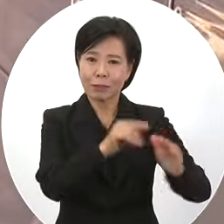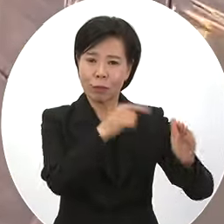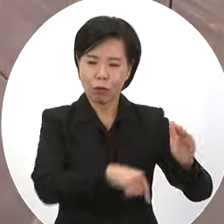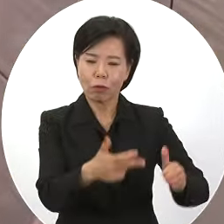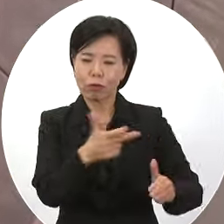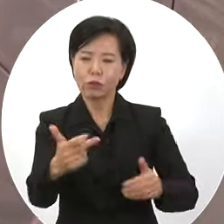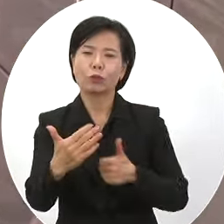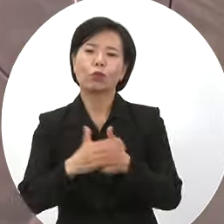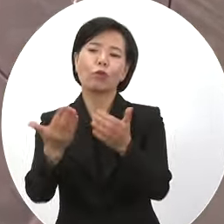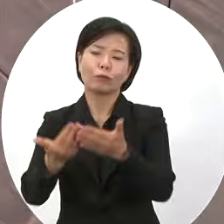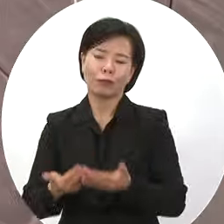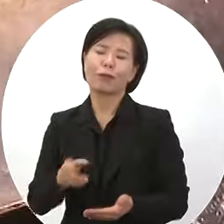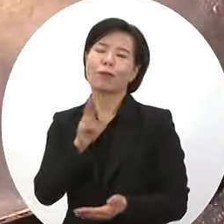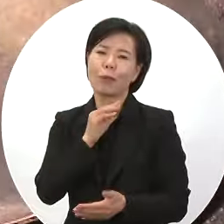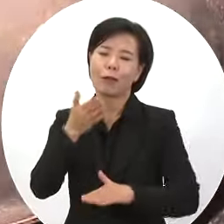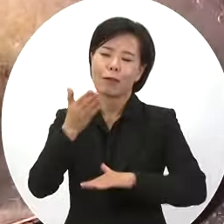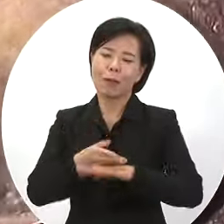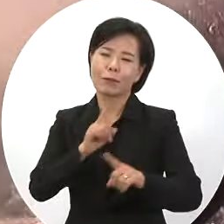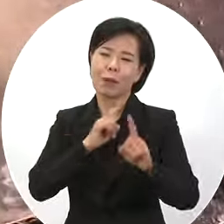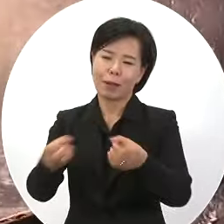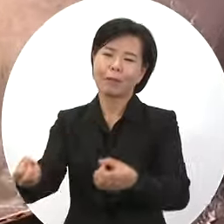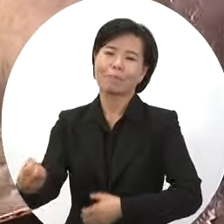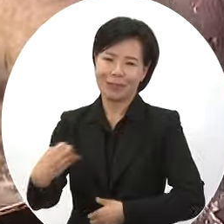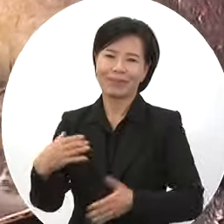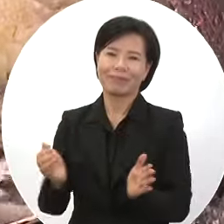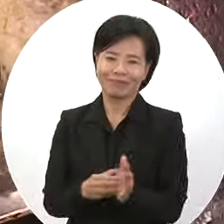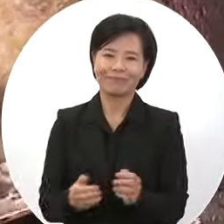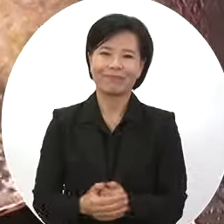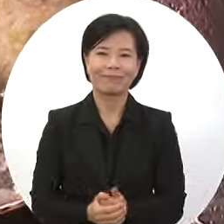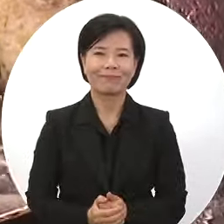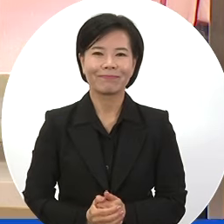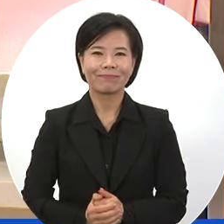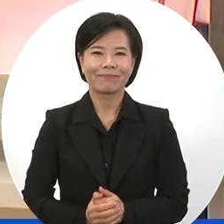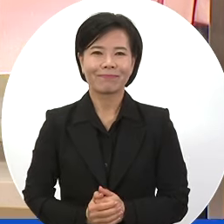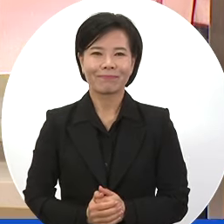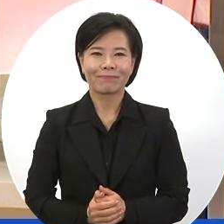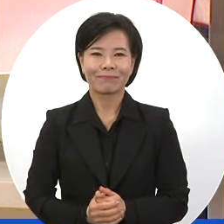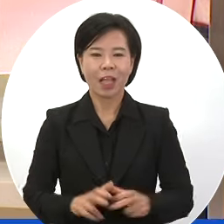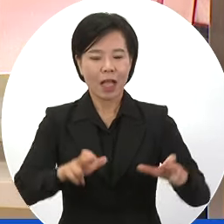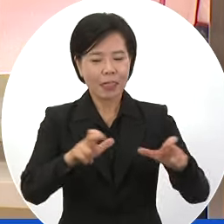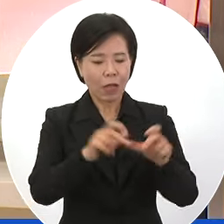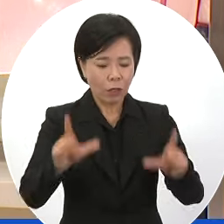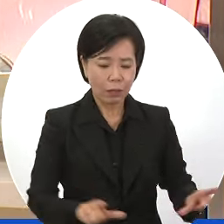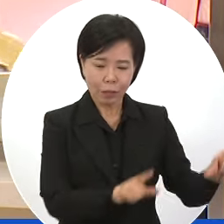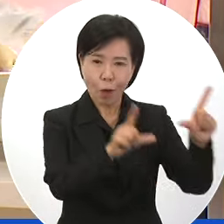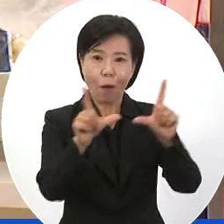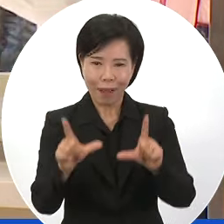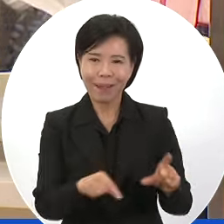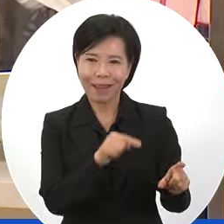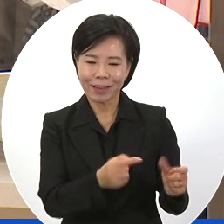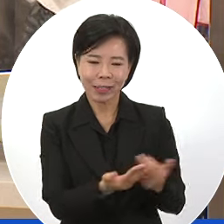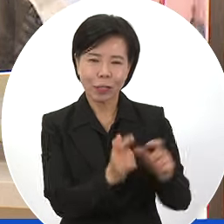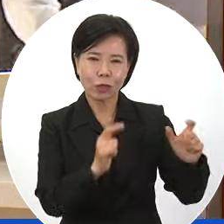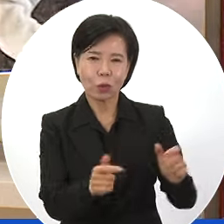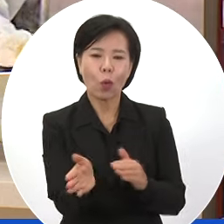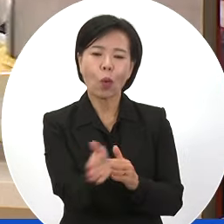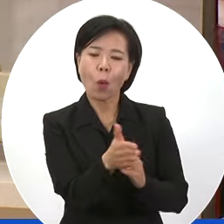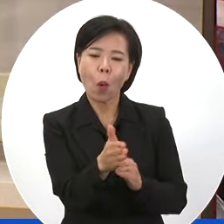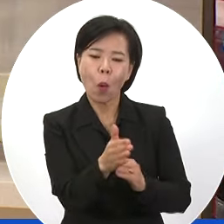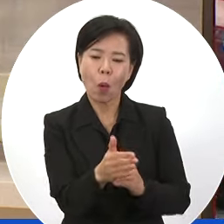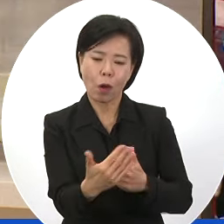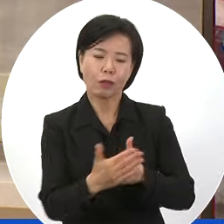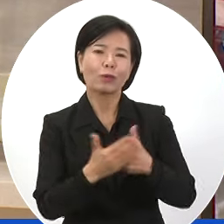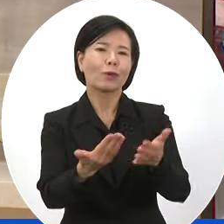사회복지시설에선 큰 도움이 됐다며 감사의 뜻을 전했습니다. 장애인 생활인들에게 제주